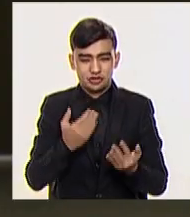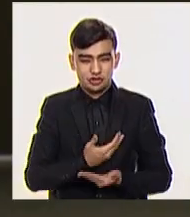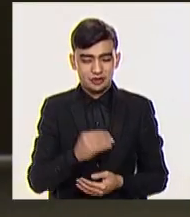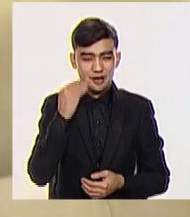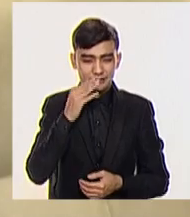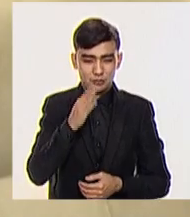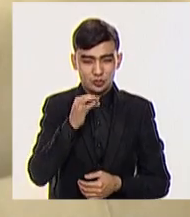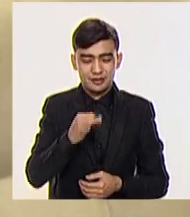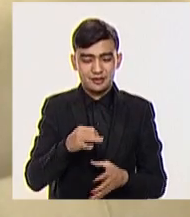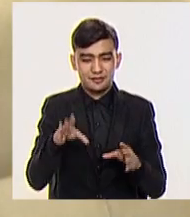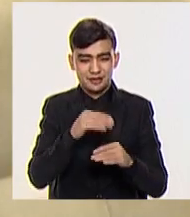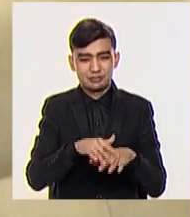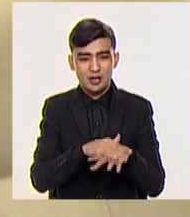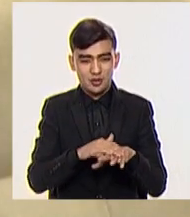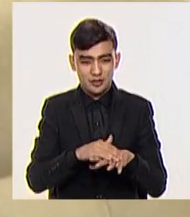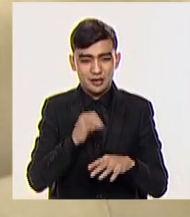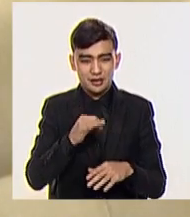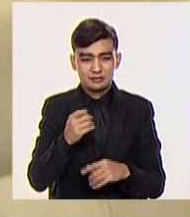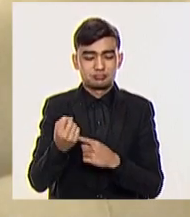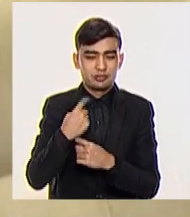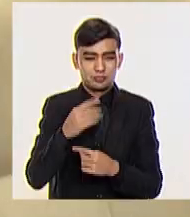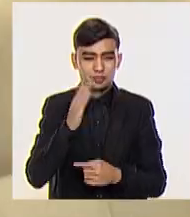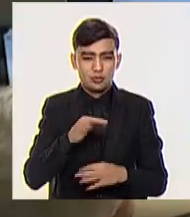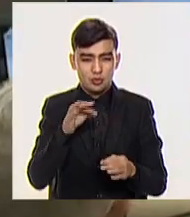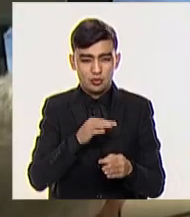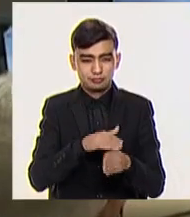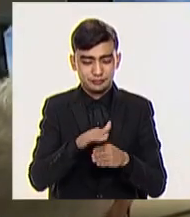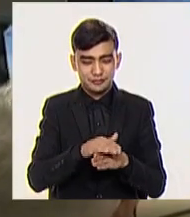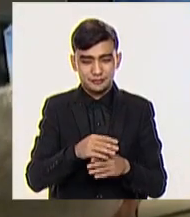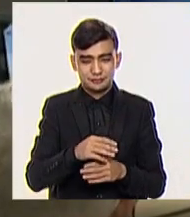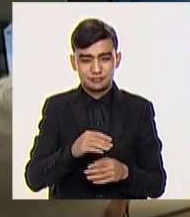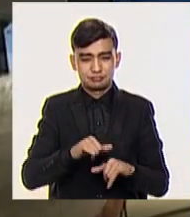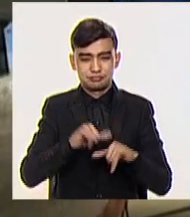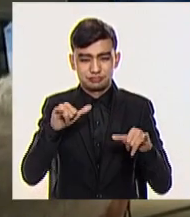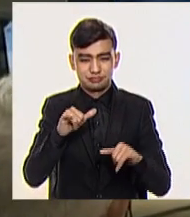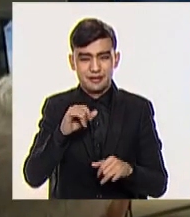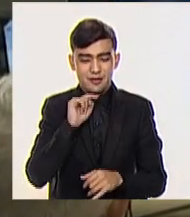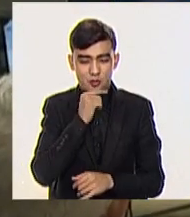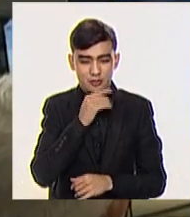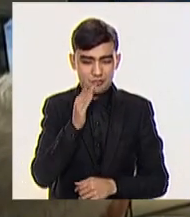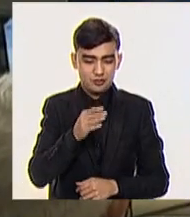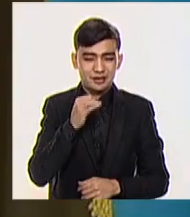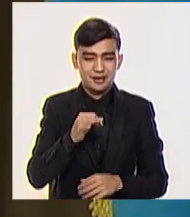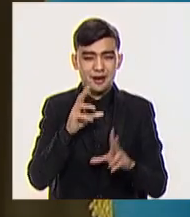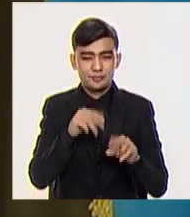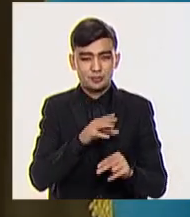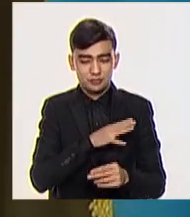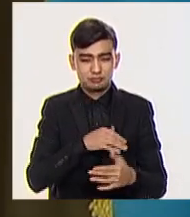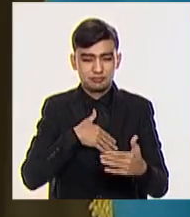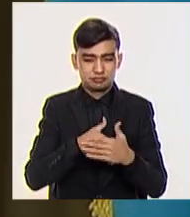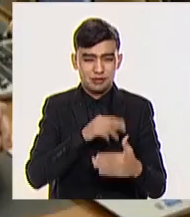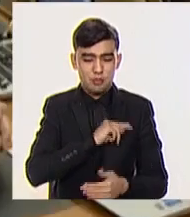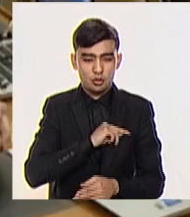и благосостояния населения. Эти задачи будут достигаться за счет повышения темпов роста экономики. Он пообещал эффективную